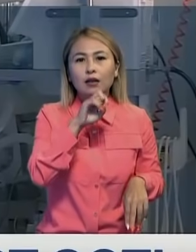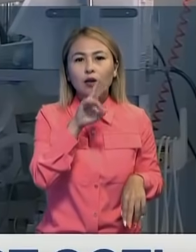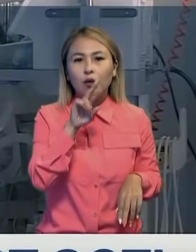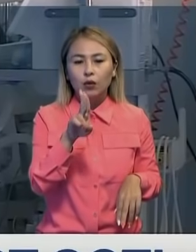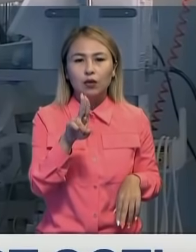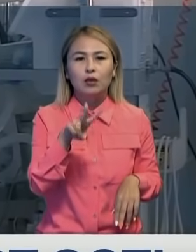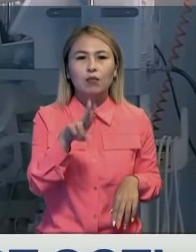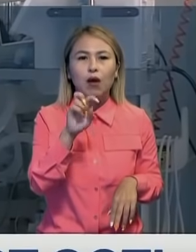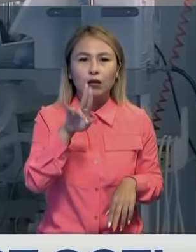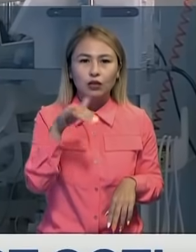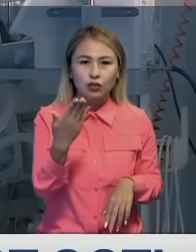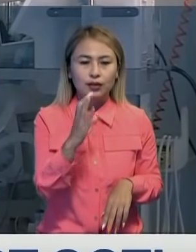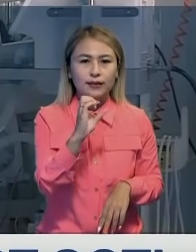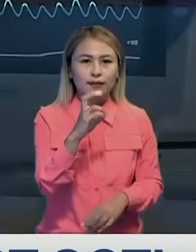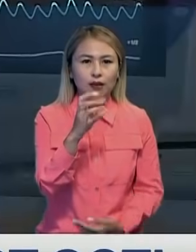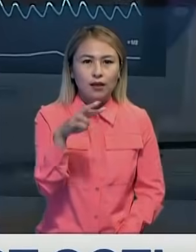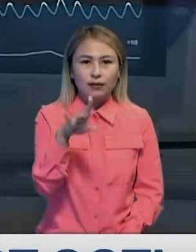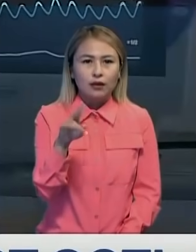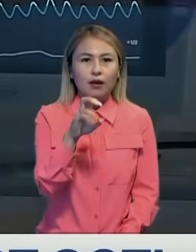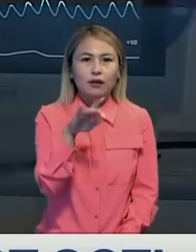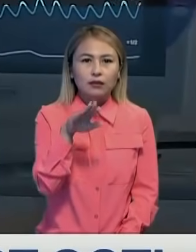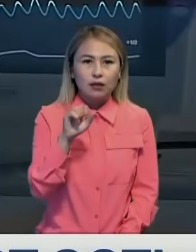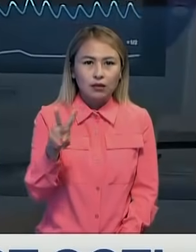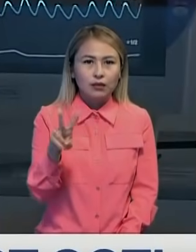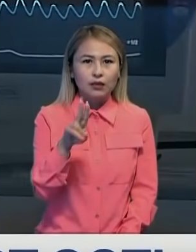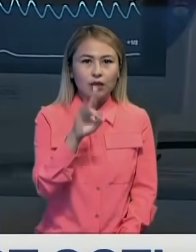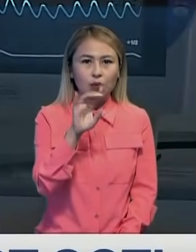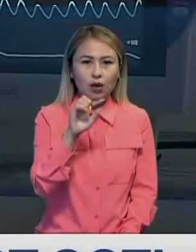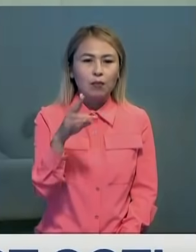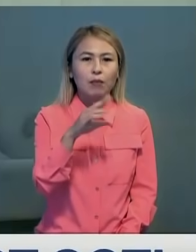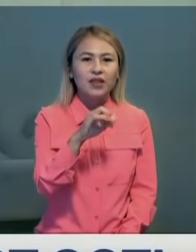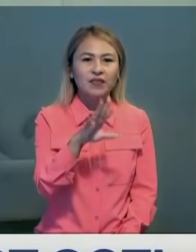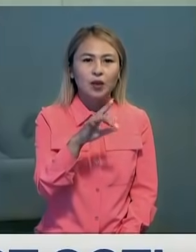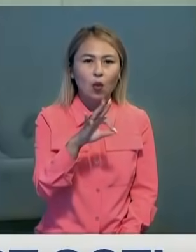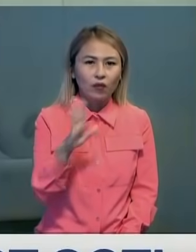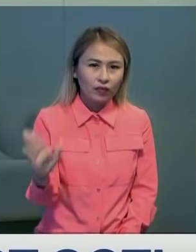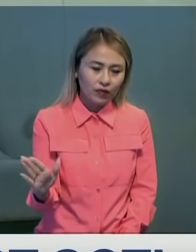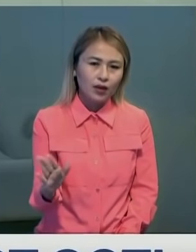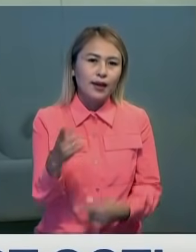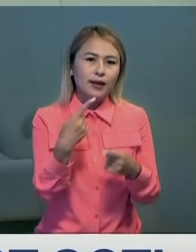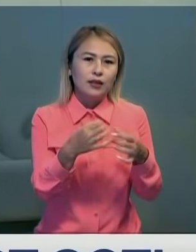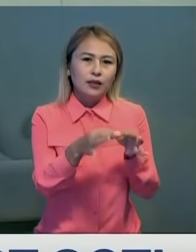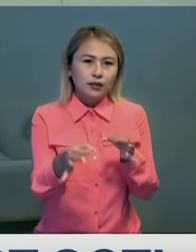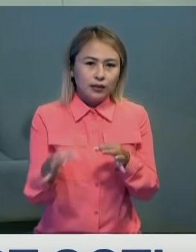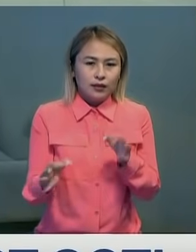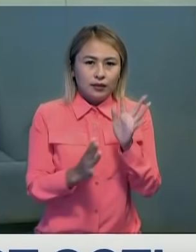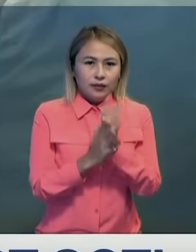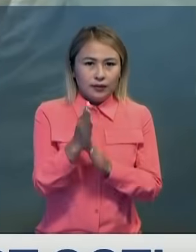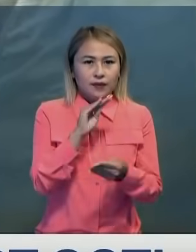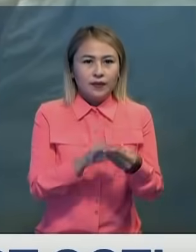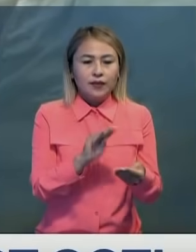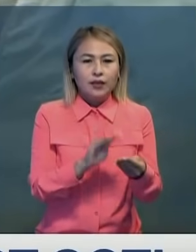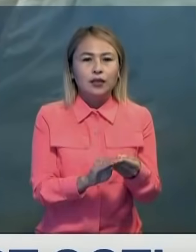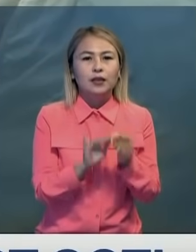Негізінен Алагөл, Балхаш, Ескелді, Қаратал, Керебұлақ, Панфилов, Сарқан және Кеген аудандарында өсім көрсеткіші сақталып